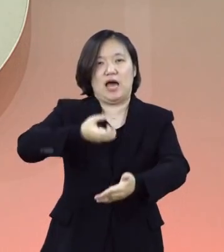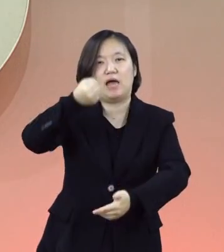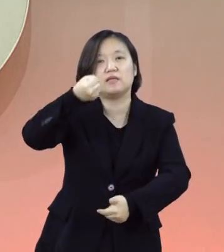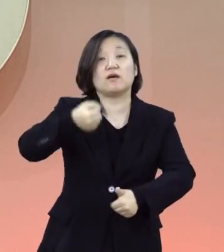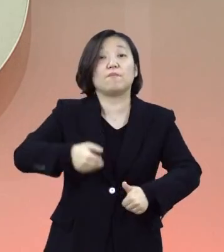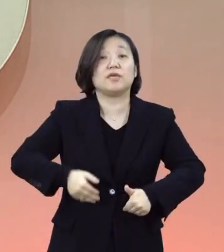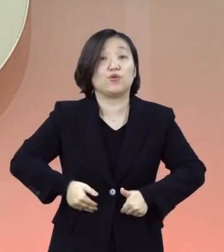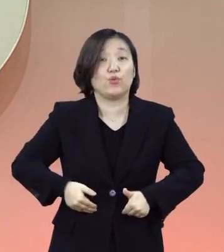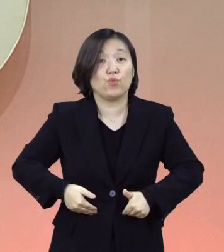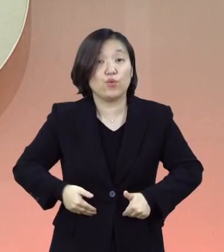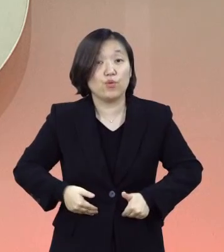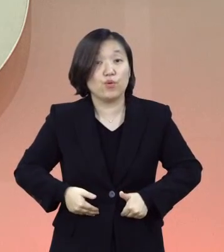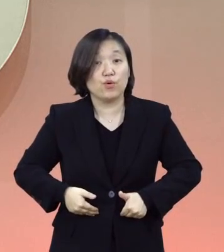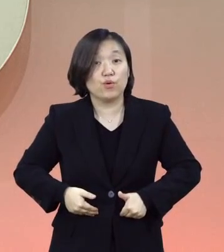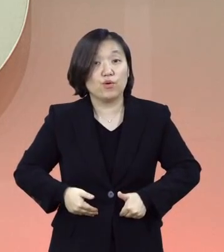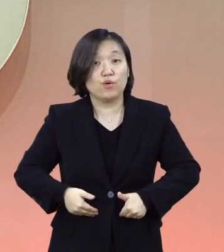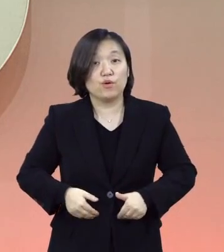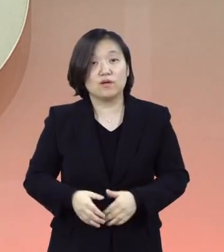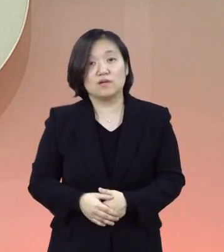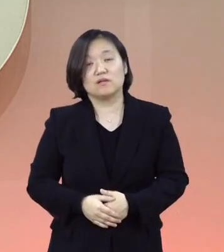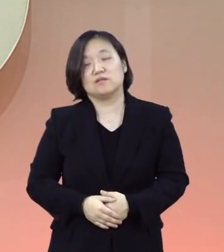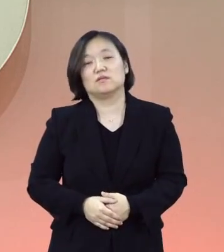마음을 보리심이라고 합니다.